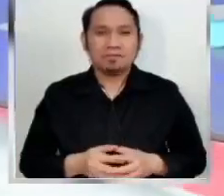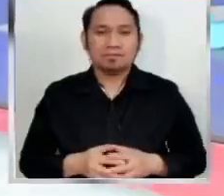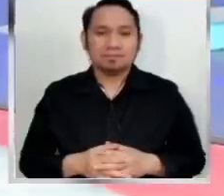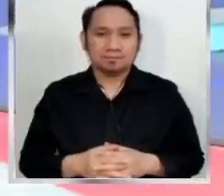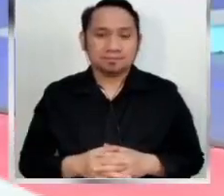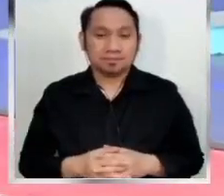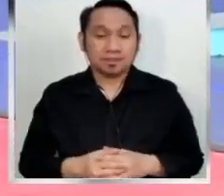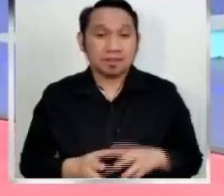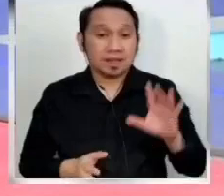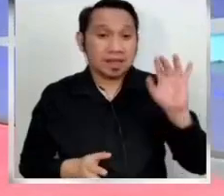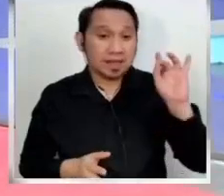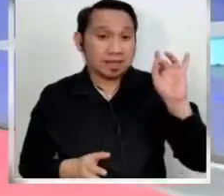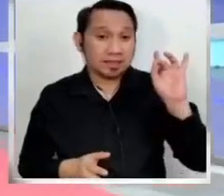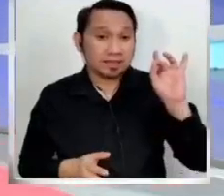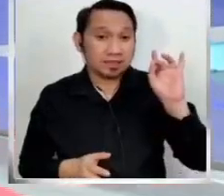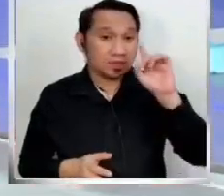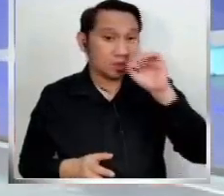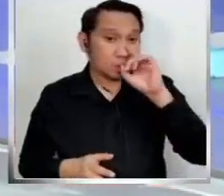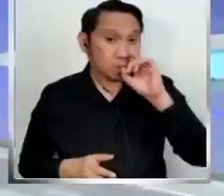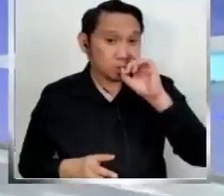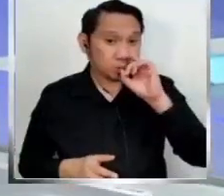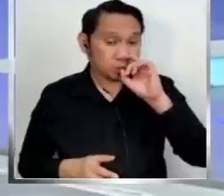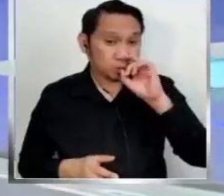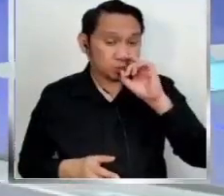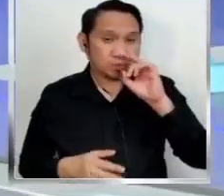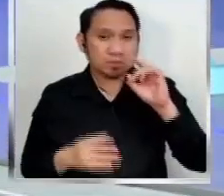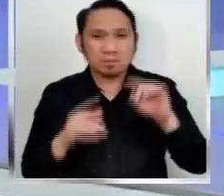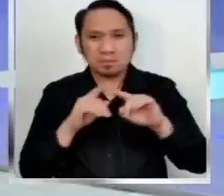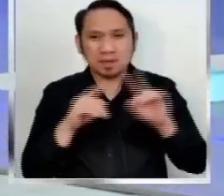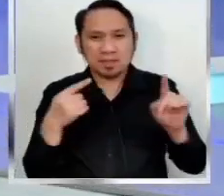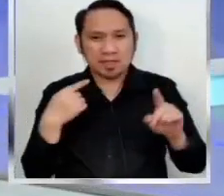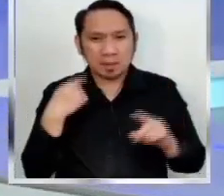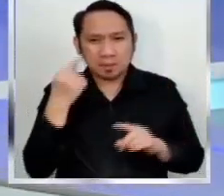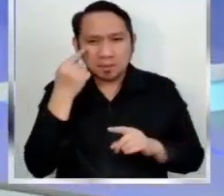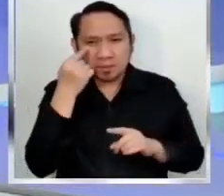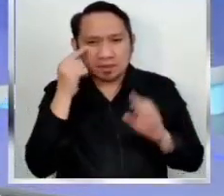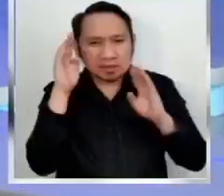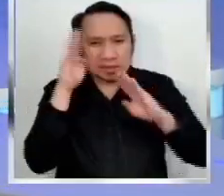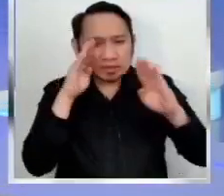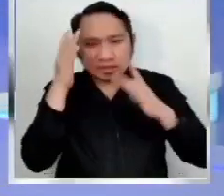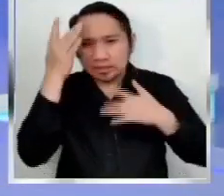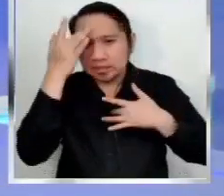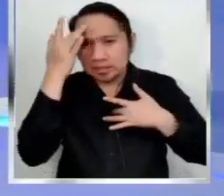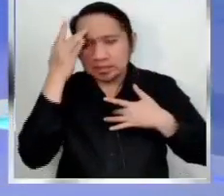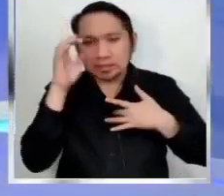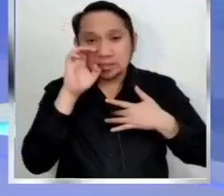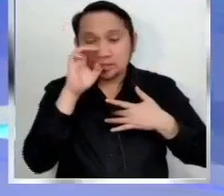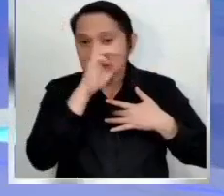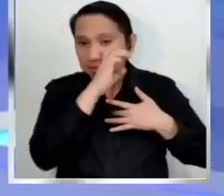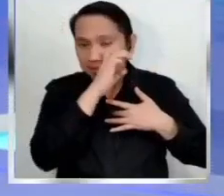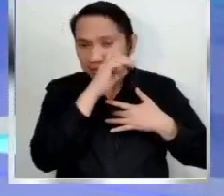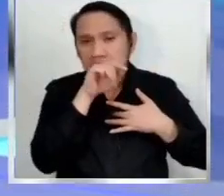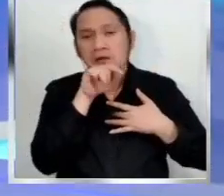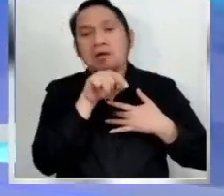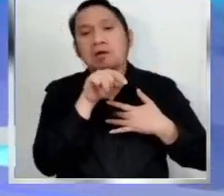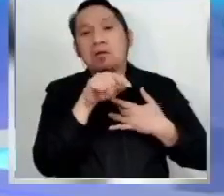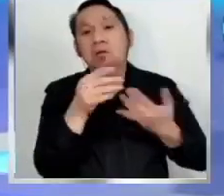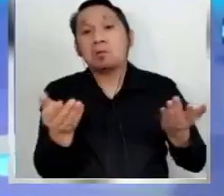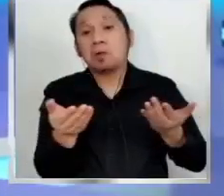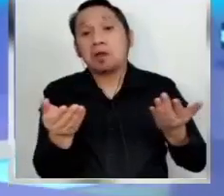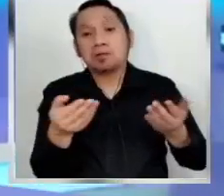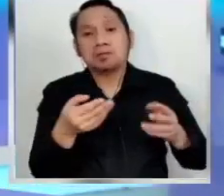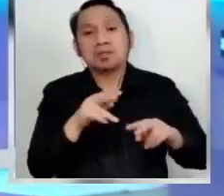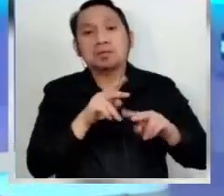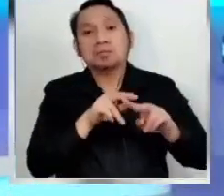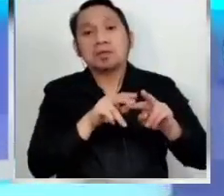8 taong gulang pero may katarata na ang isang batang nakilala namin sa Pangasinan. Sa kabila niyan, tuloy